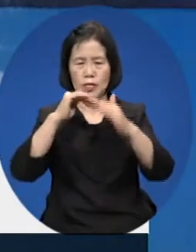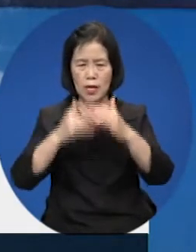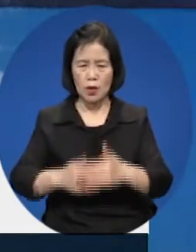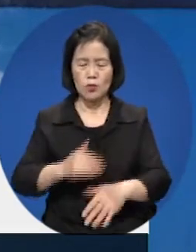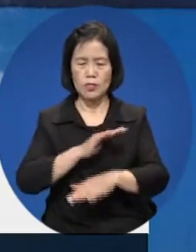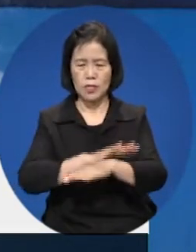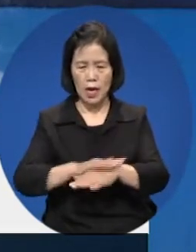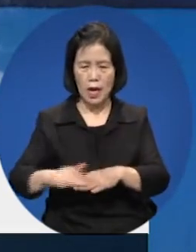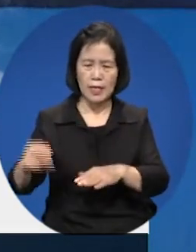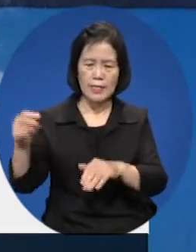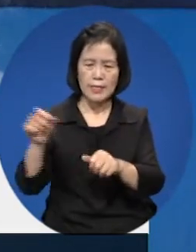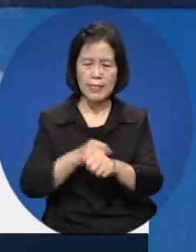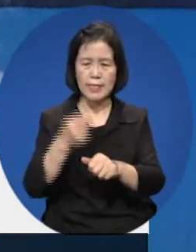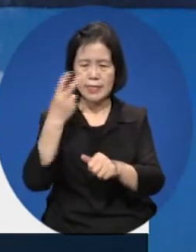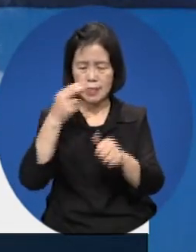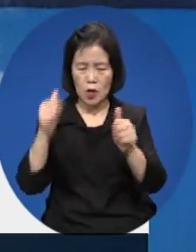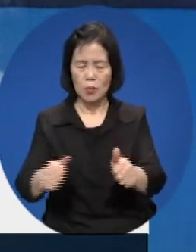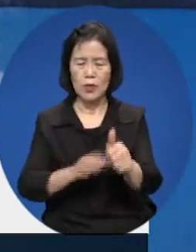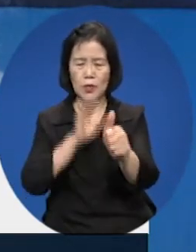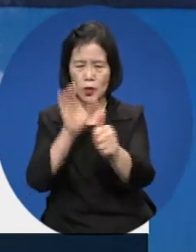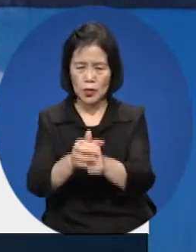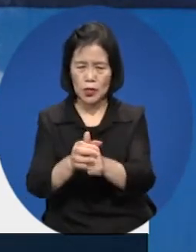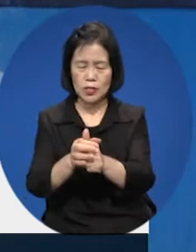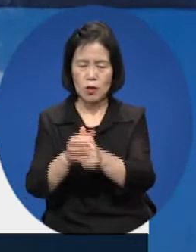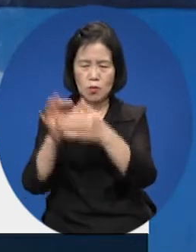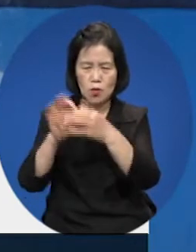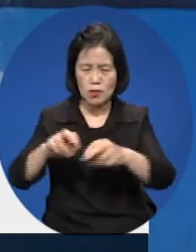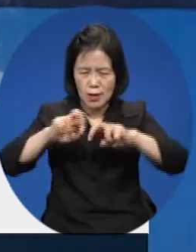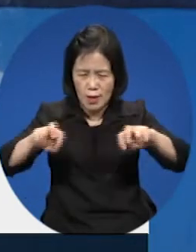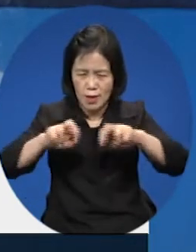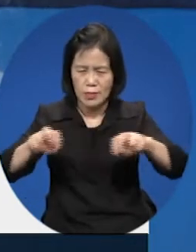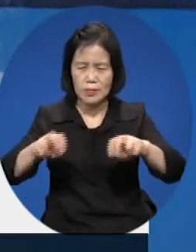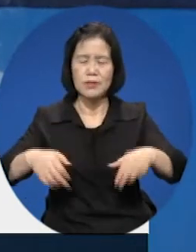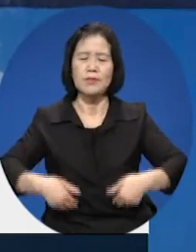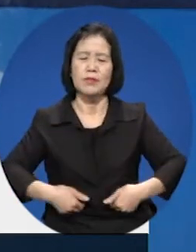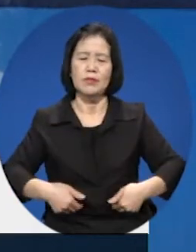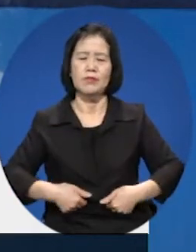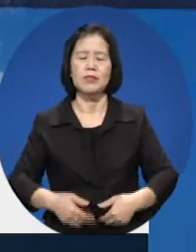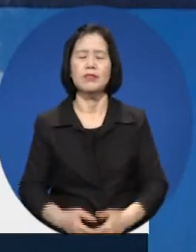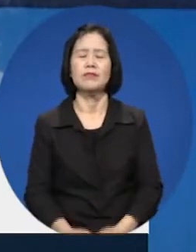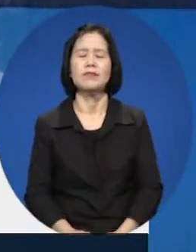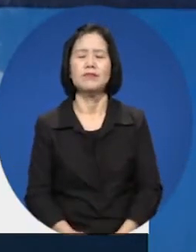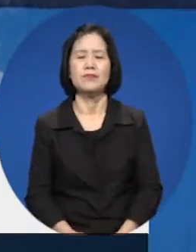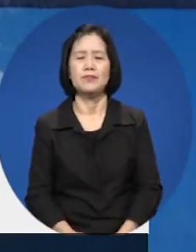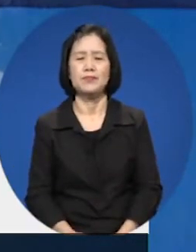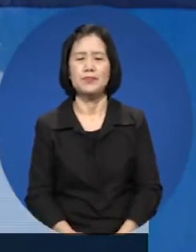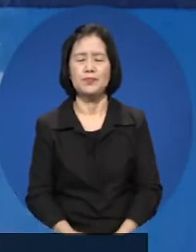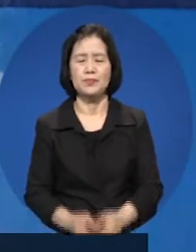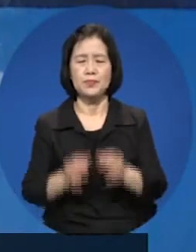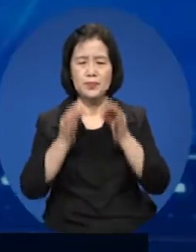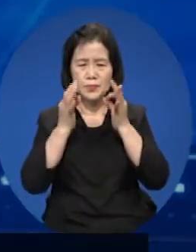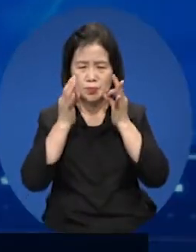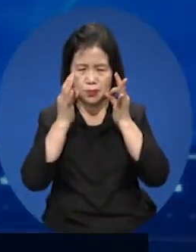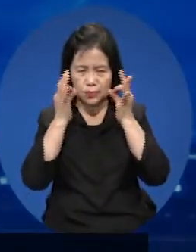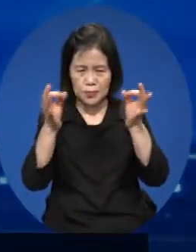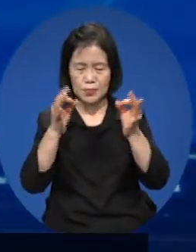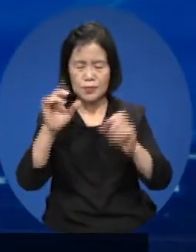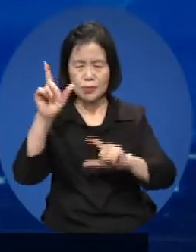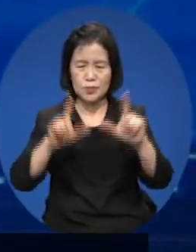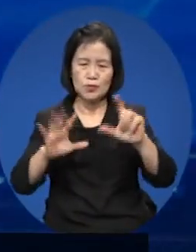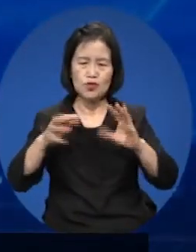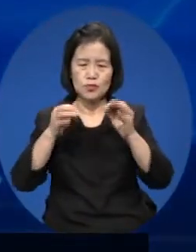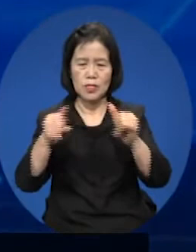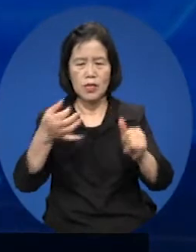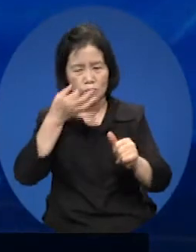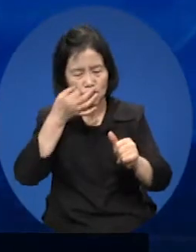잘 특검이 넘겨서 특검 이어받아서 모든 문제 파헤칠 수 있도록 한 게 필요하다고 봅니다 그렇군요 최선을 다해서 그 모습을 국민에게